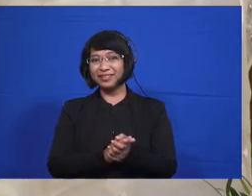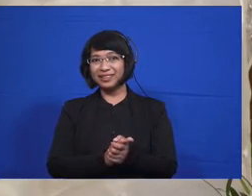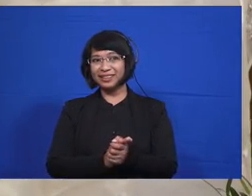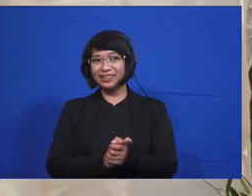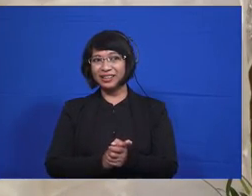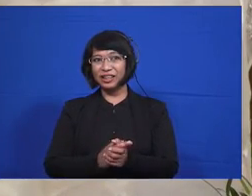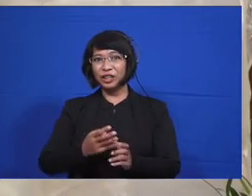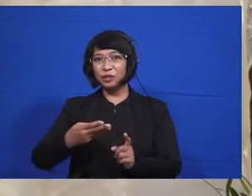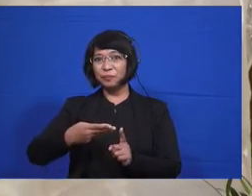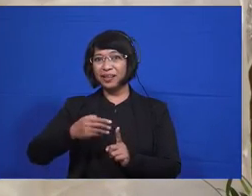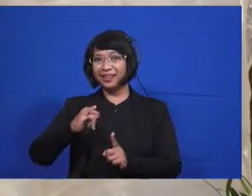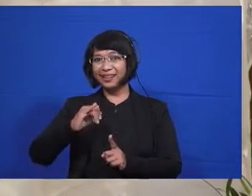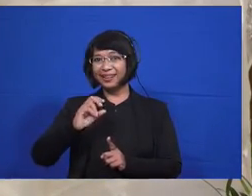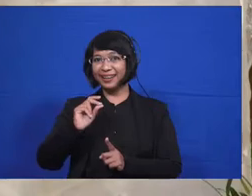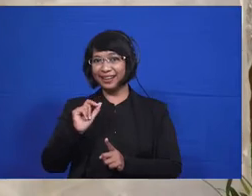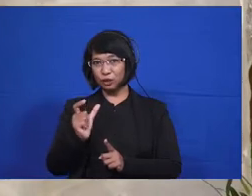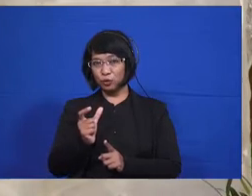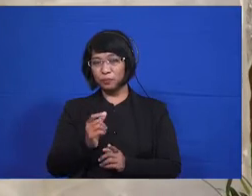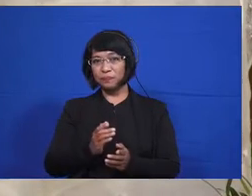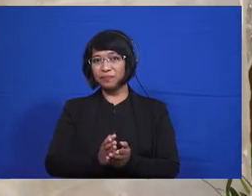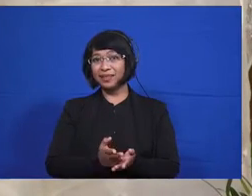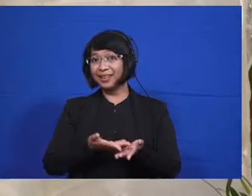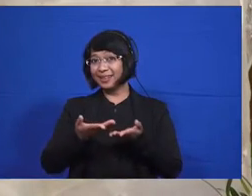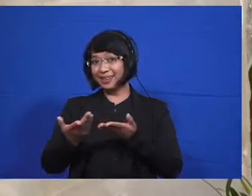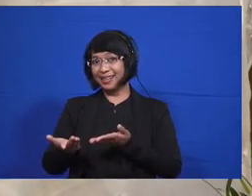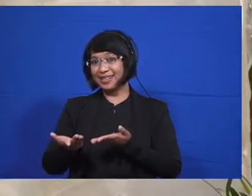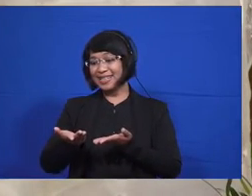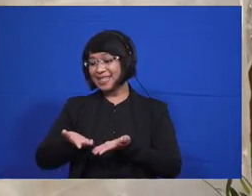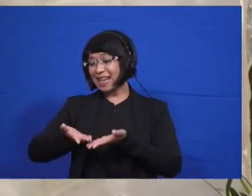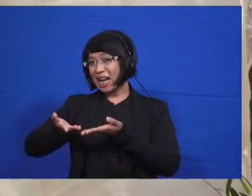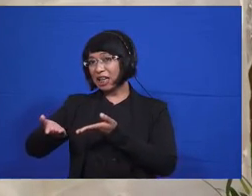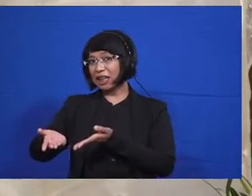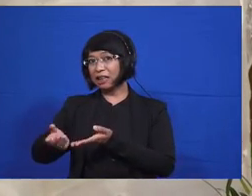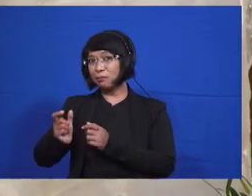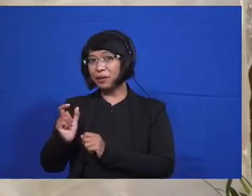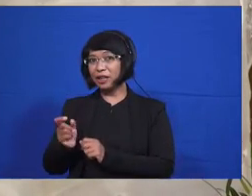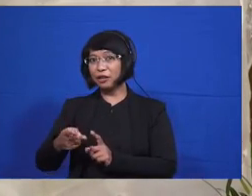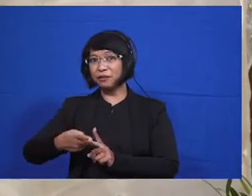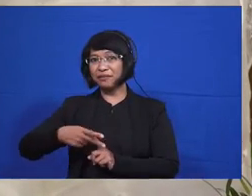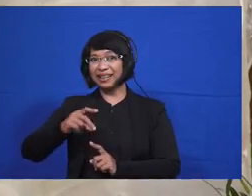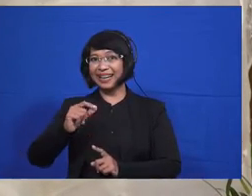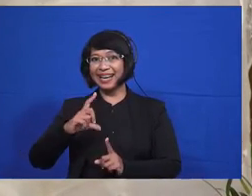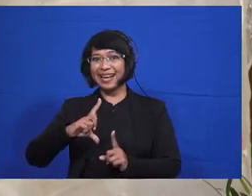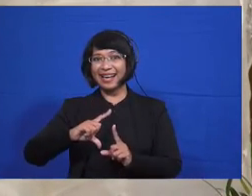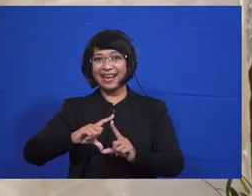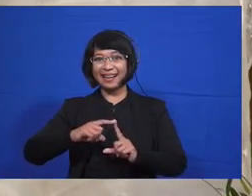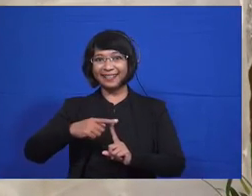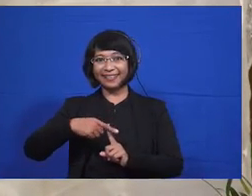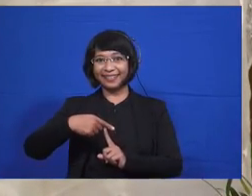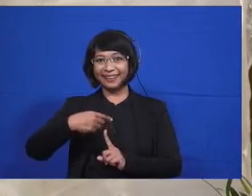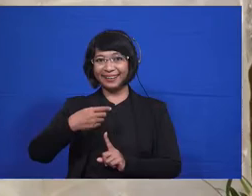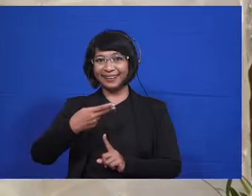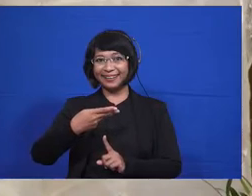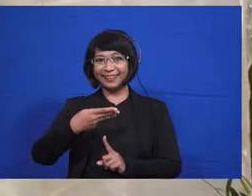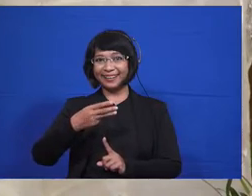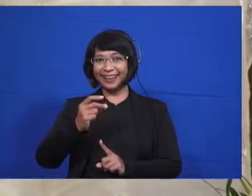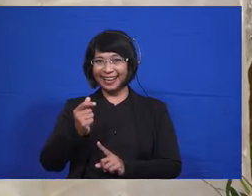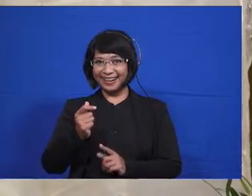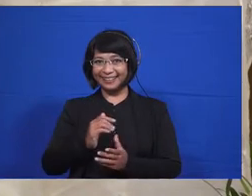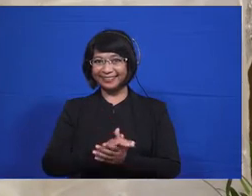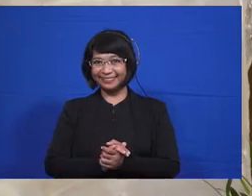Silakan diletakkan di tempat duduk Anda atau diserahkan kepada para frater among tamu yang bertugas.